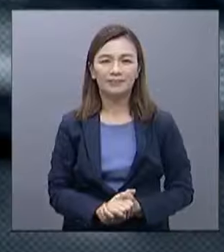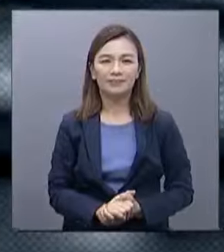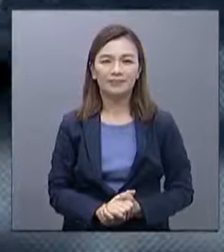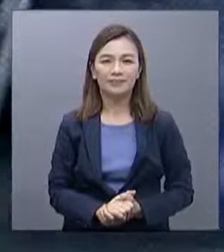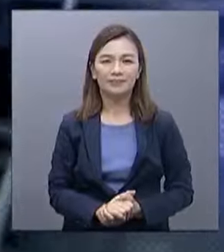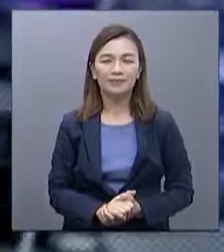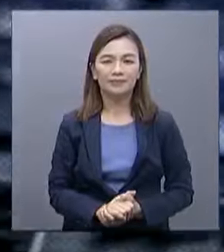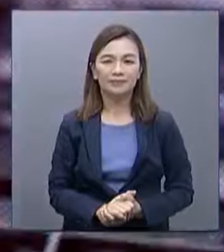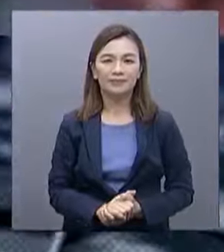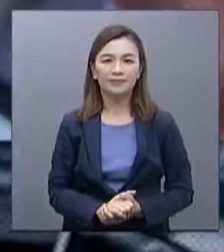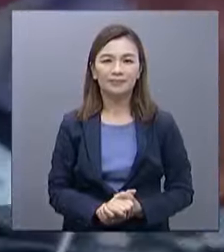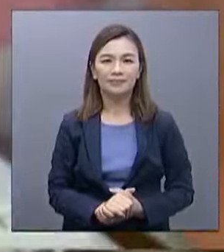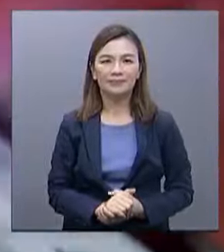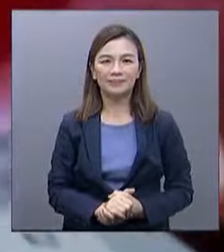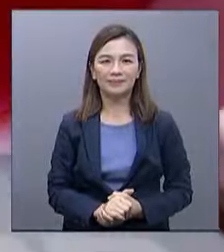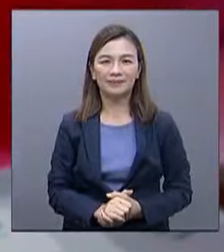Un